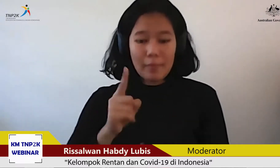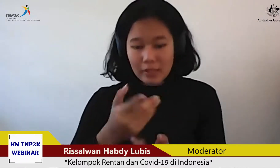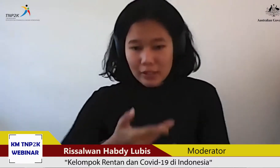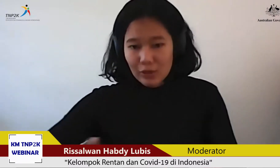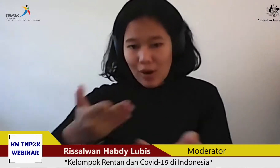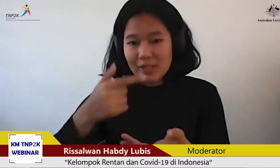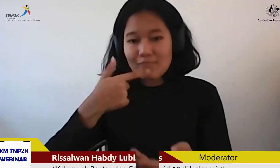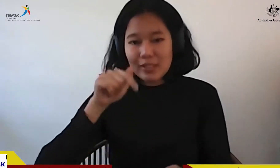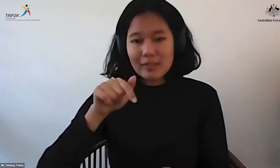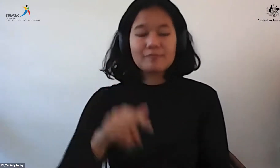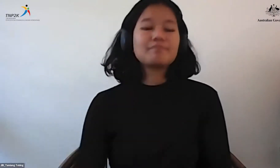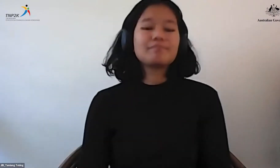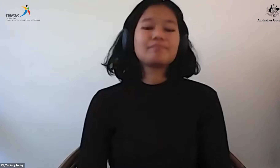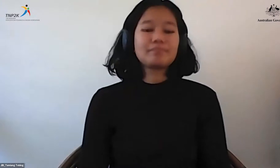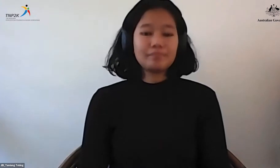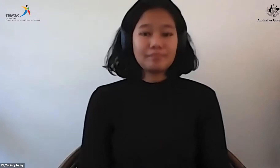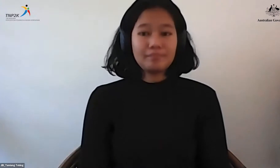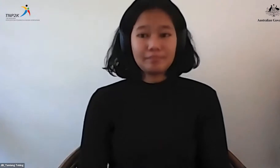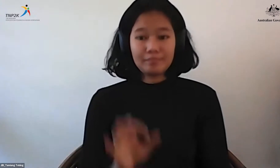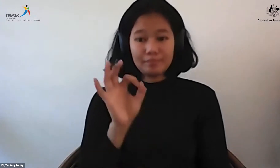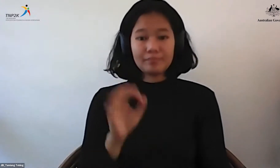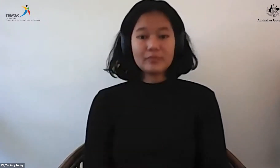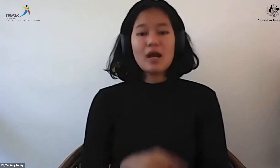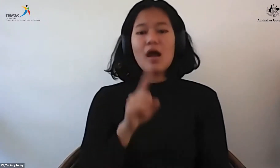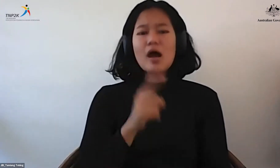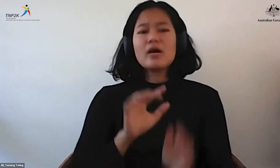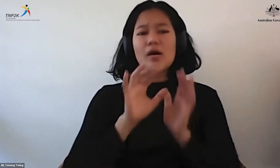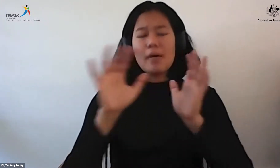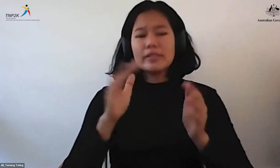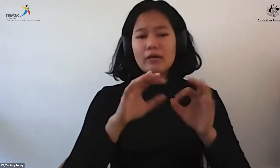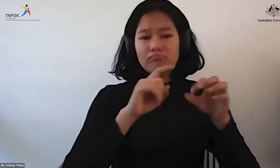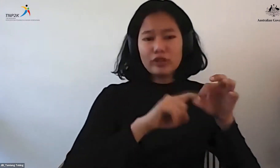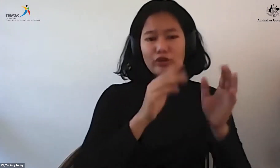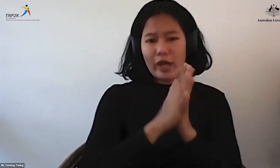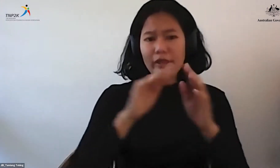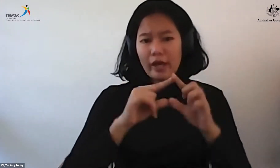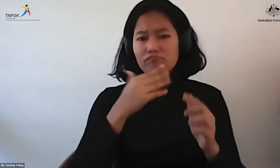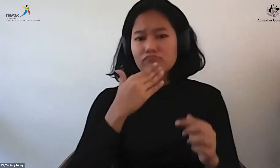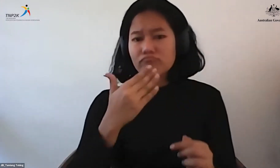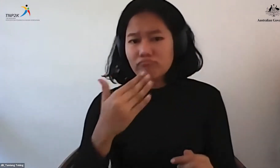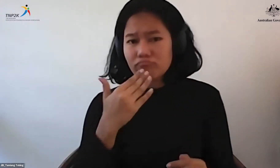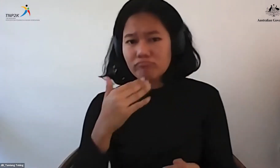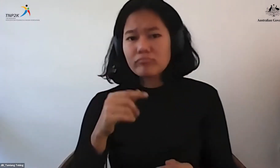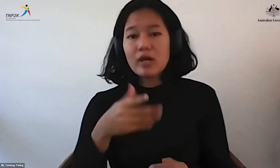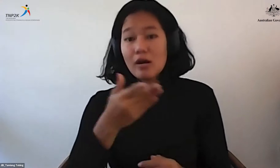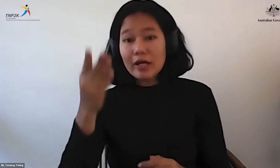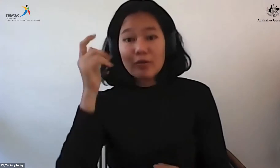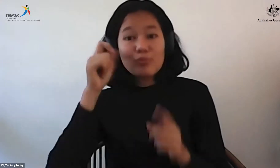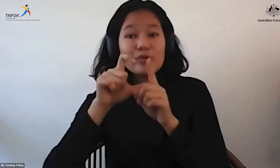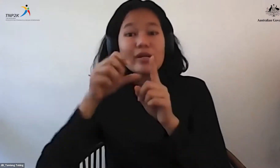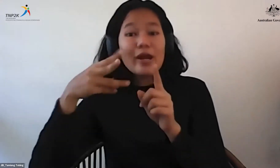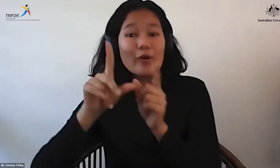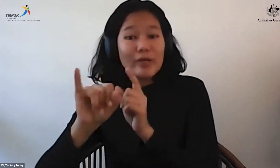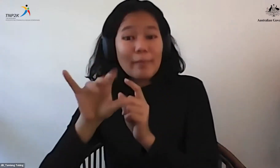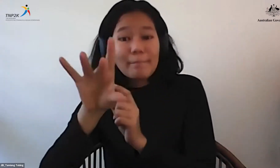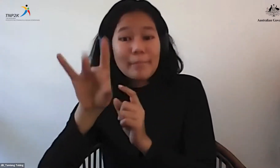krisis seperti sekarang ini. Baik, ini ada banyak sekali di Q&A. Ibu Dewi boleh memilih mau yang mana ini,